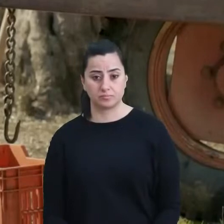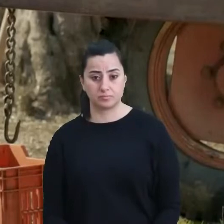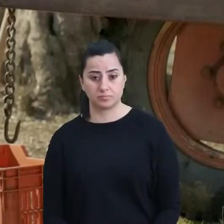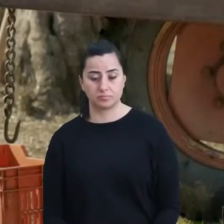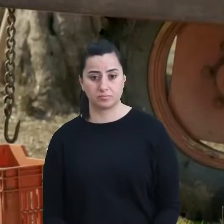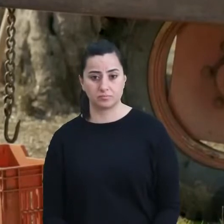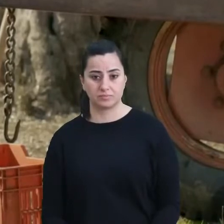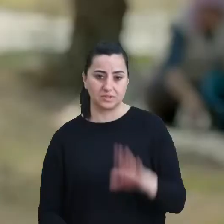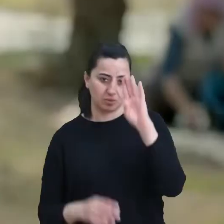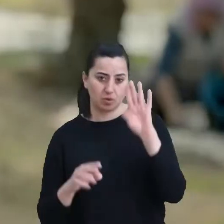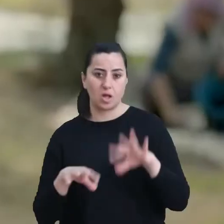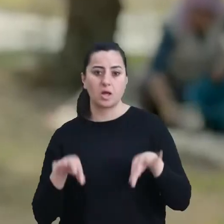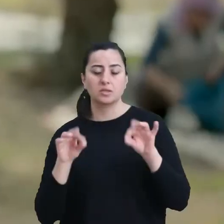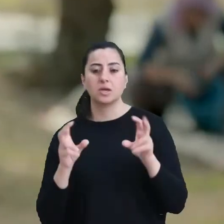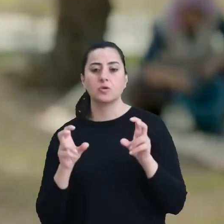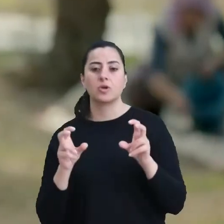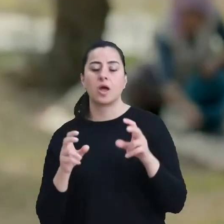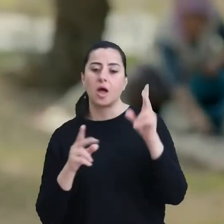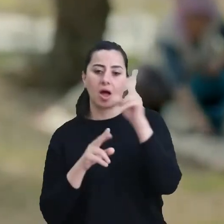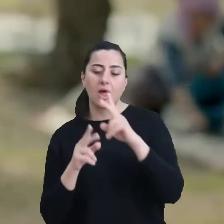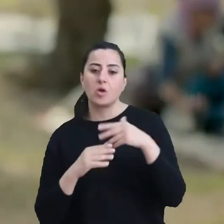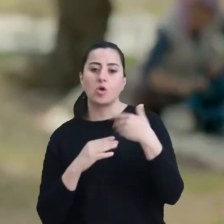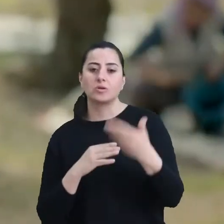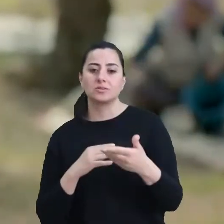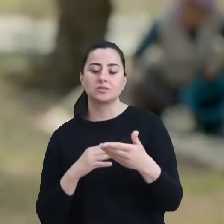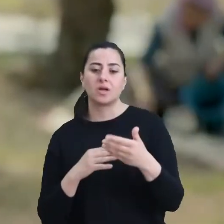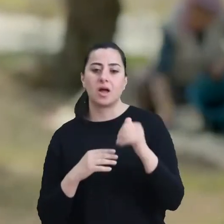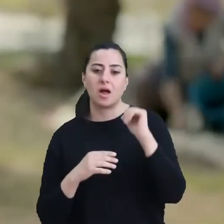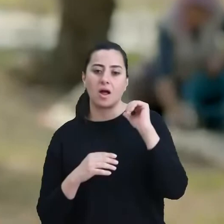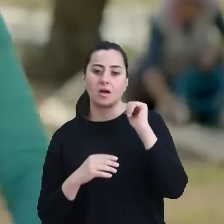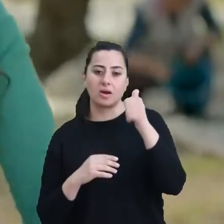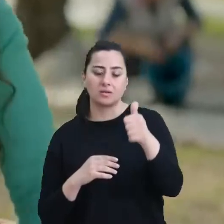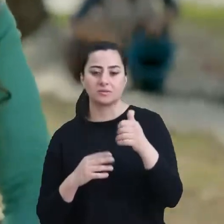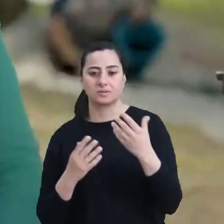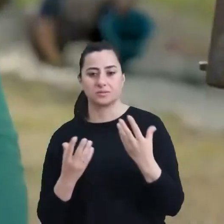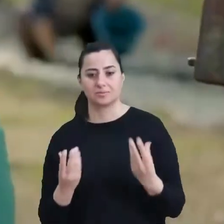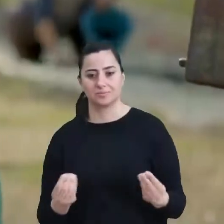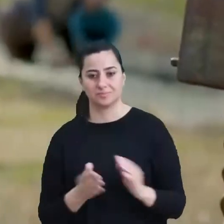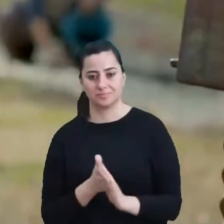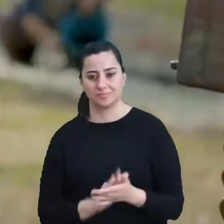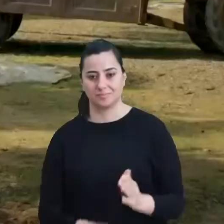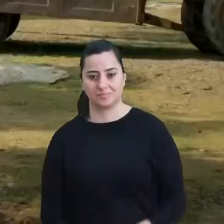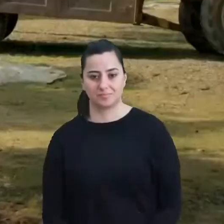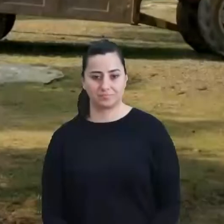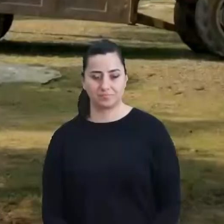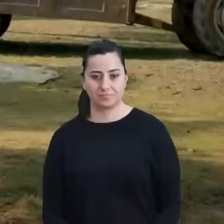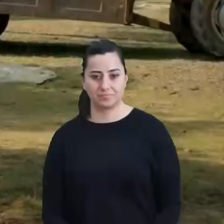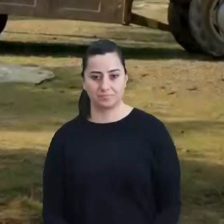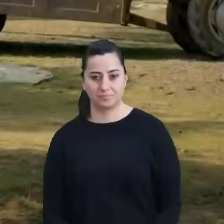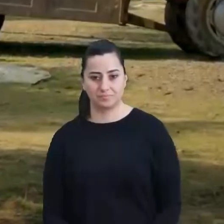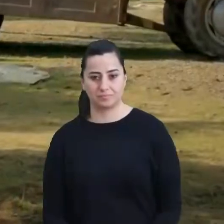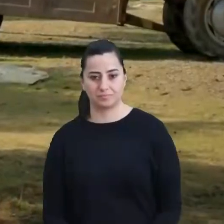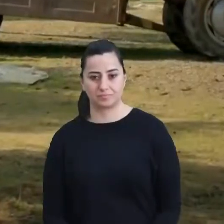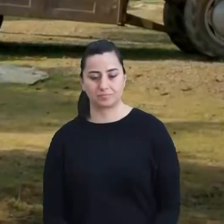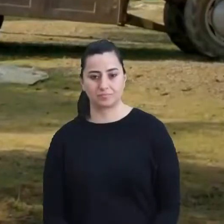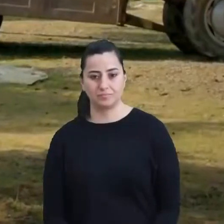Sedef avuçladığı zeytinlerle duraksadı. Yüzünü buruşturup ağlamaklı baş salladı. Endişeli kasadaki zeytinleri düzeltip kalktı.